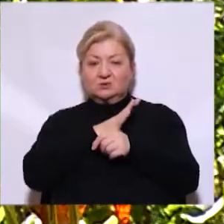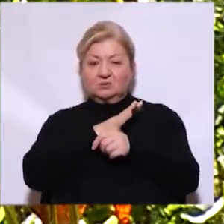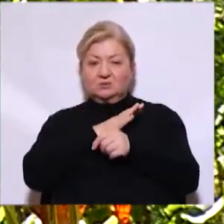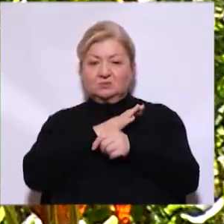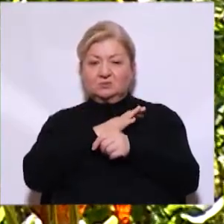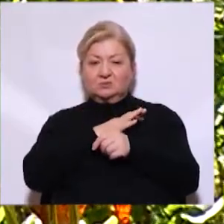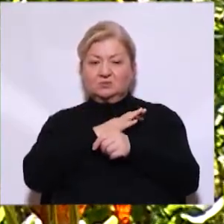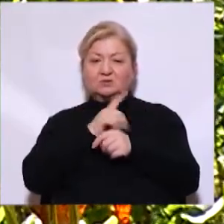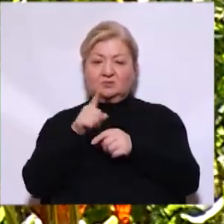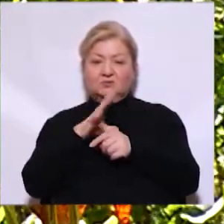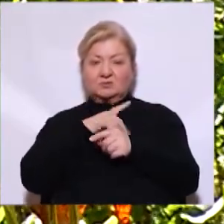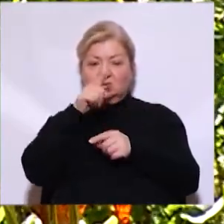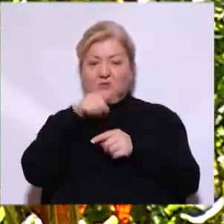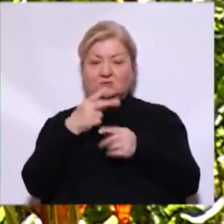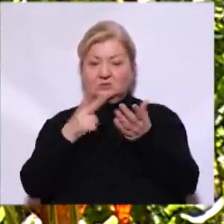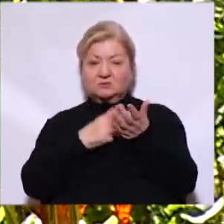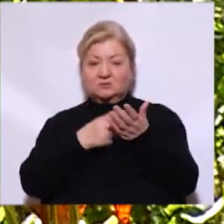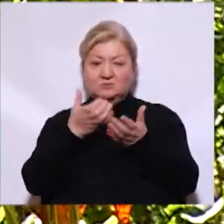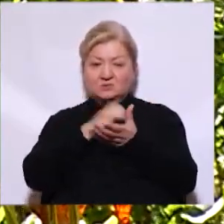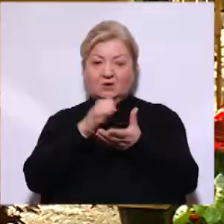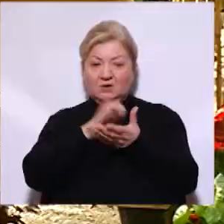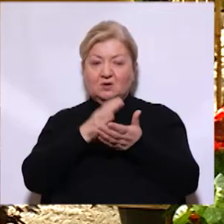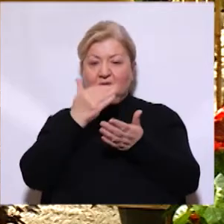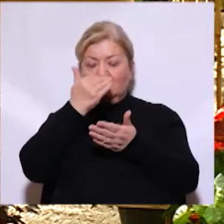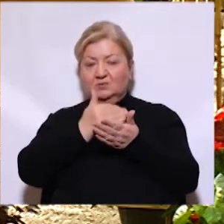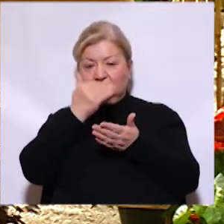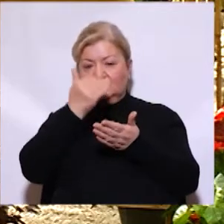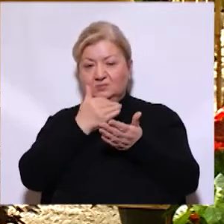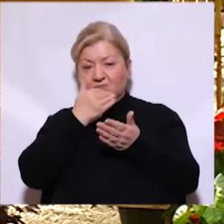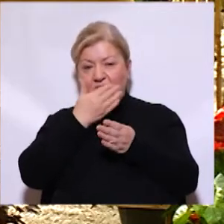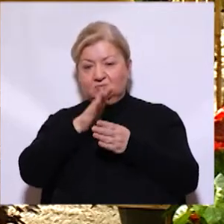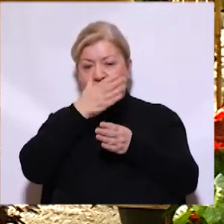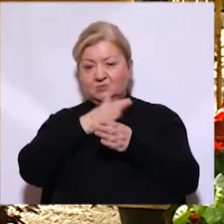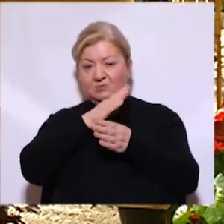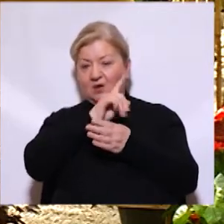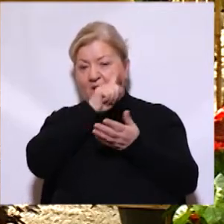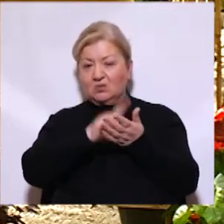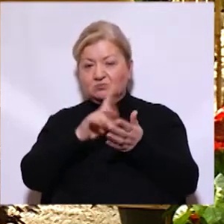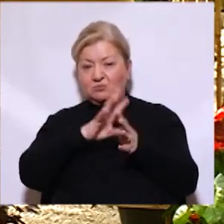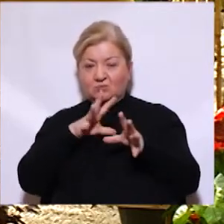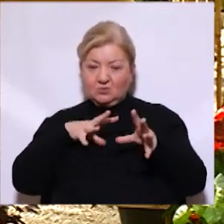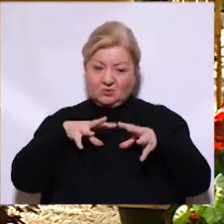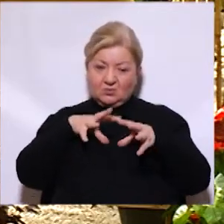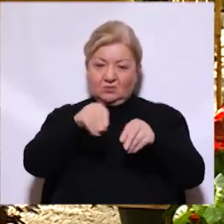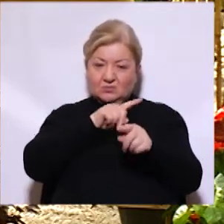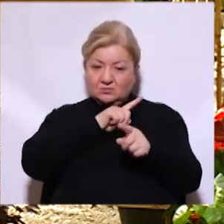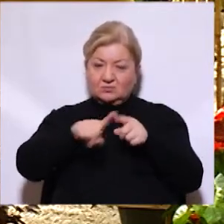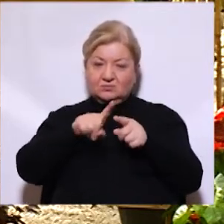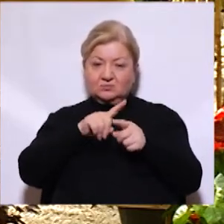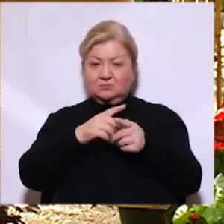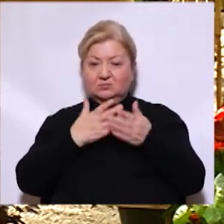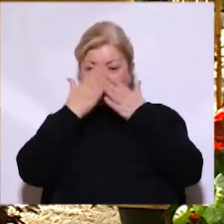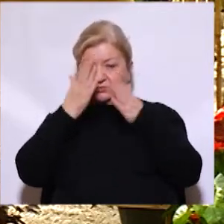და იმედია რომ რა თქმა უნდა ამ წიგნებს გაეცნობით ეტაპობრივად, რა თქმა უნდა, არ არის აუცილებელი რომ თქვათ